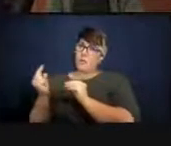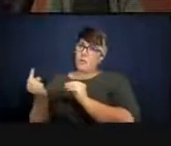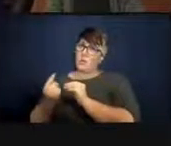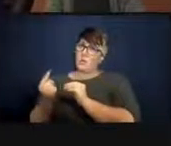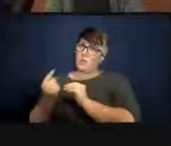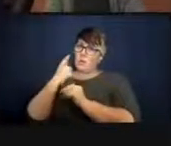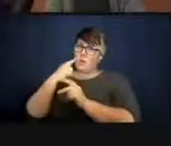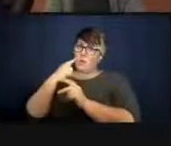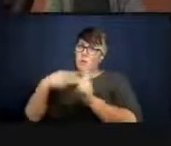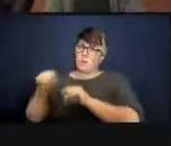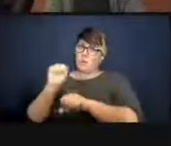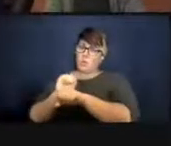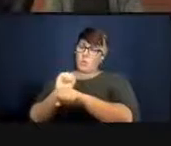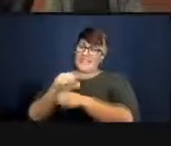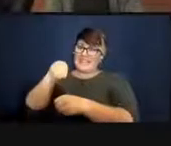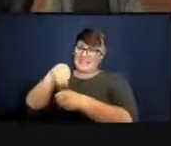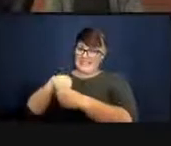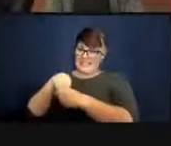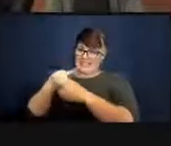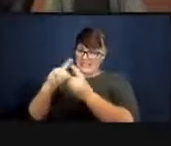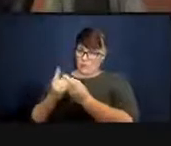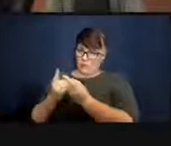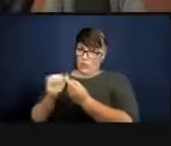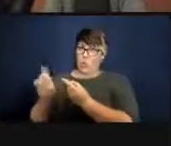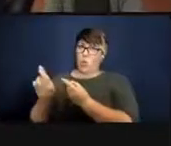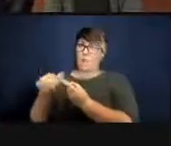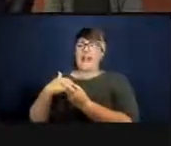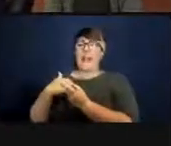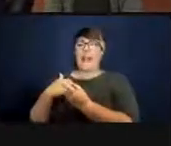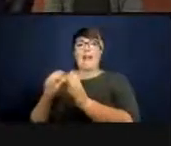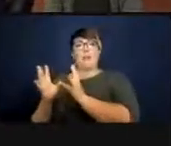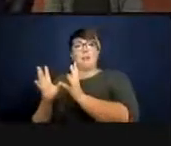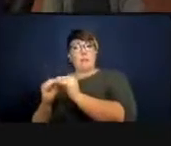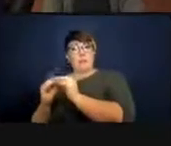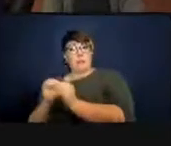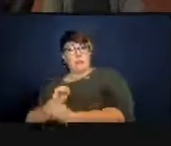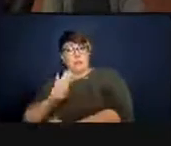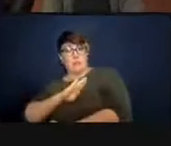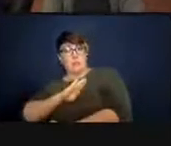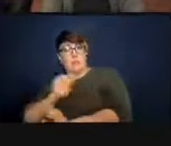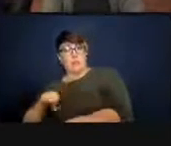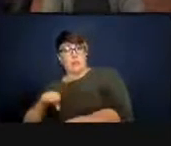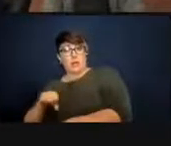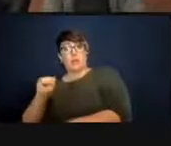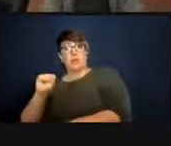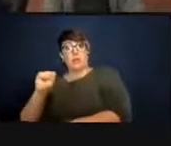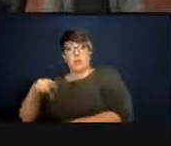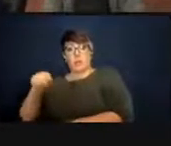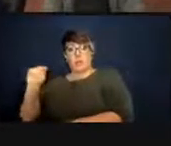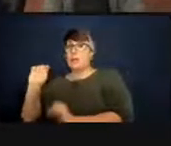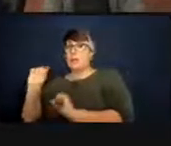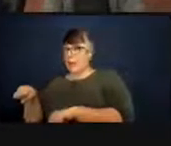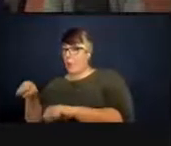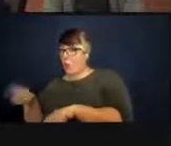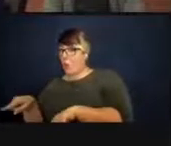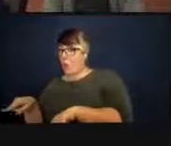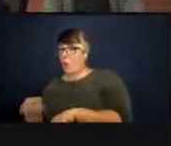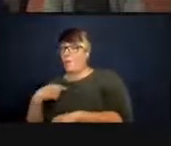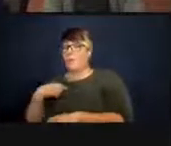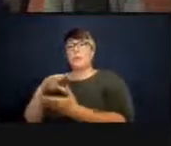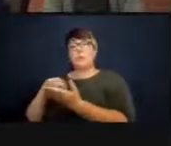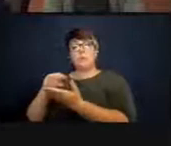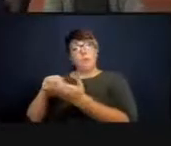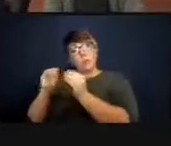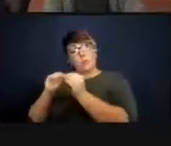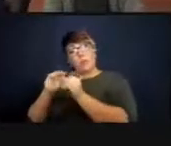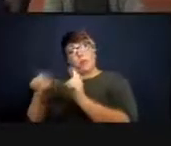mkutano wa Magnet Schools of America. Je, ni kina nani ambao